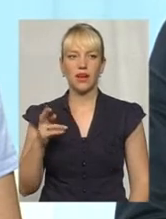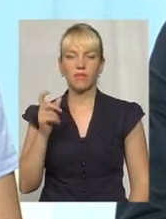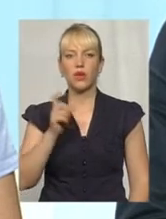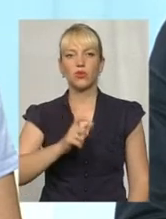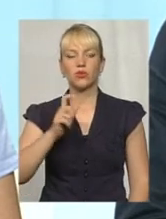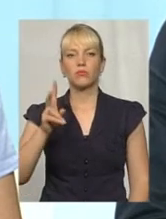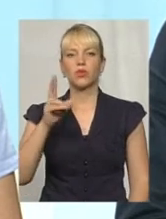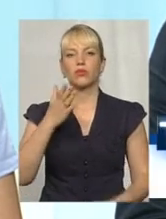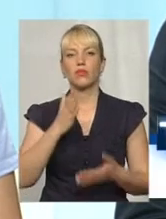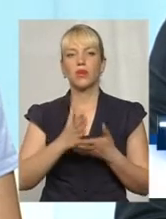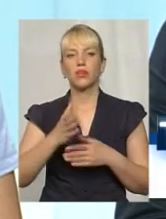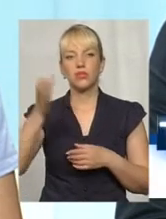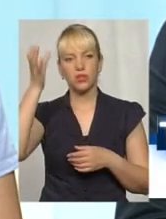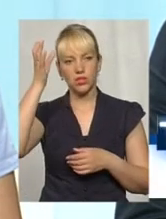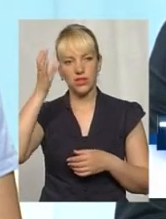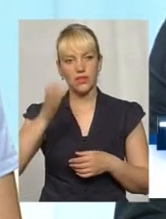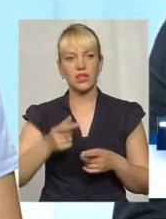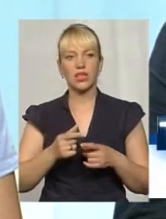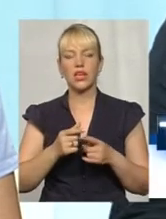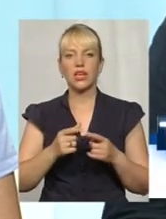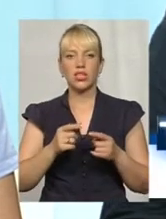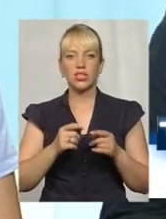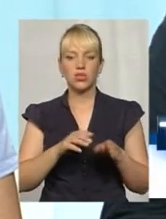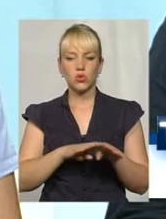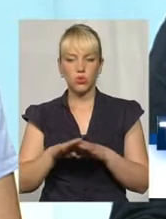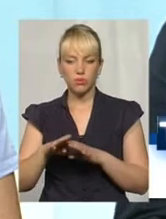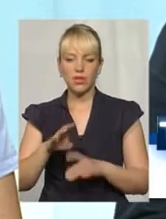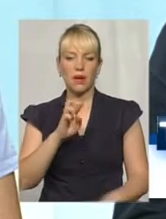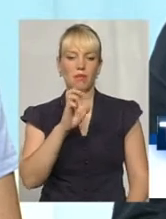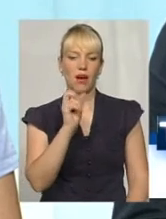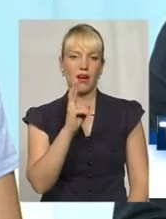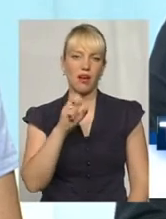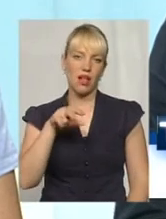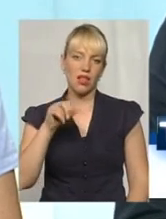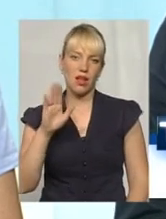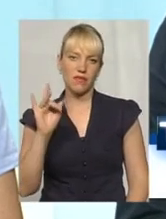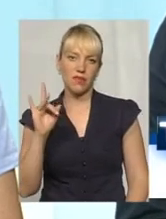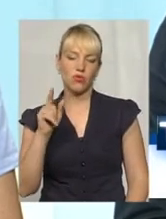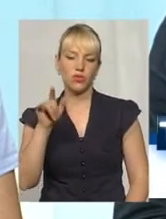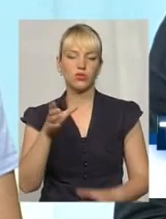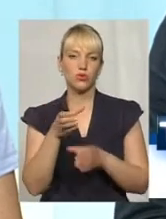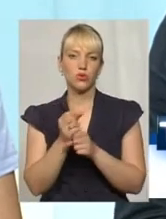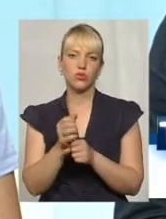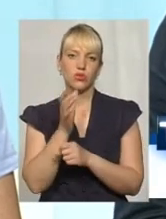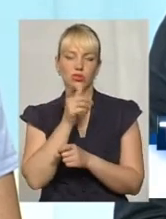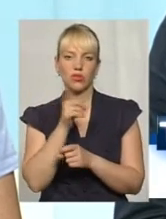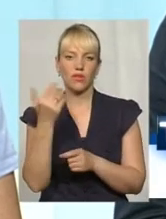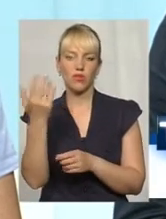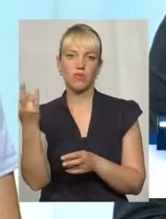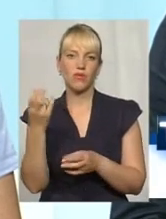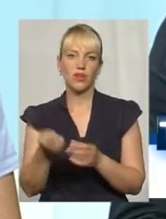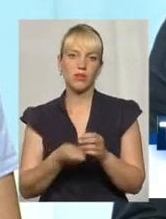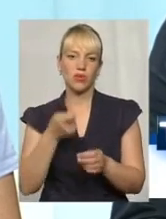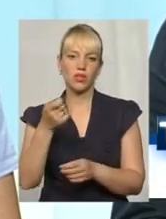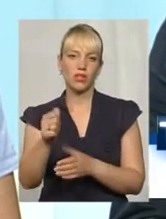особи, які мають освітній ступінь бакалавра, чи спеціаліста, чи магістра по іншій спеціальності, в них скорочені строки. Вони мають подати документи і